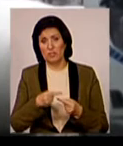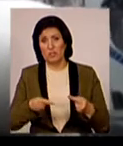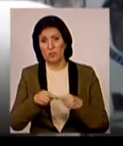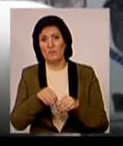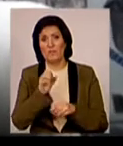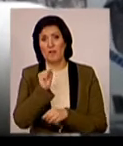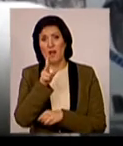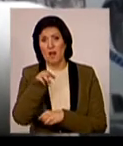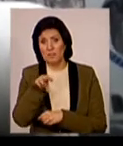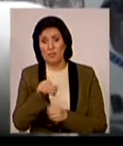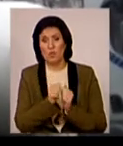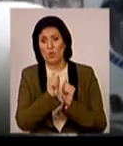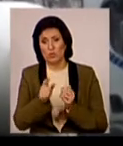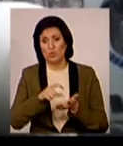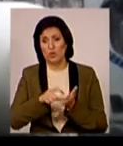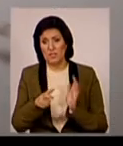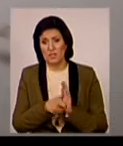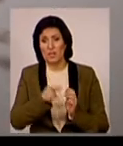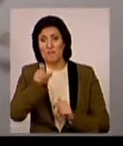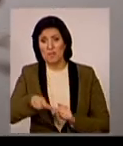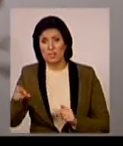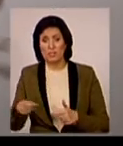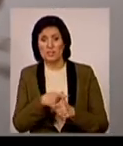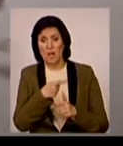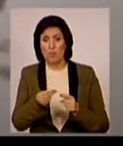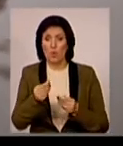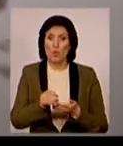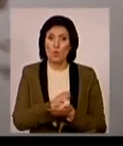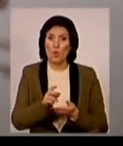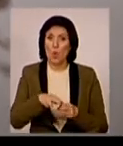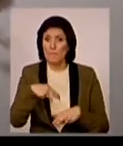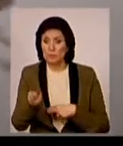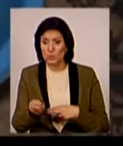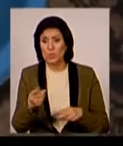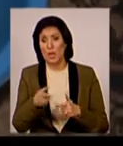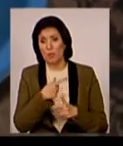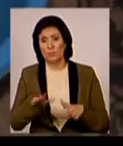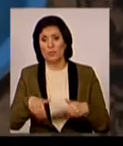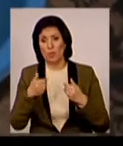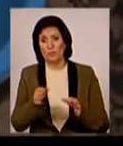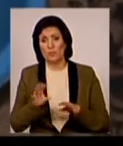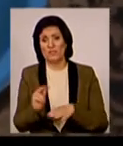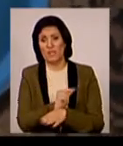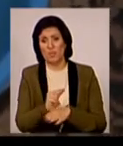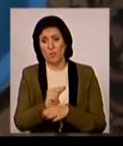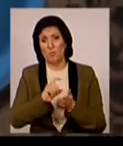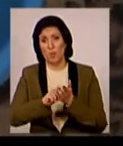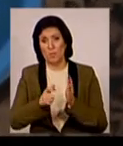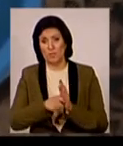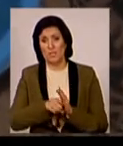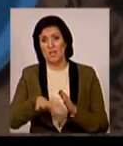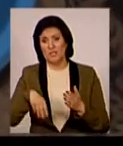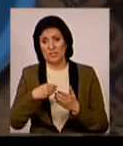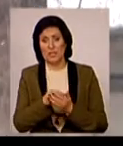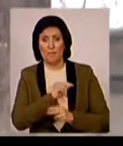відповідні акти щодо кожної квартири. Тож мешканцям або компенсують збитки, або ж запропонують провести ремонт у помешканнях